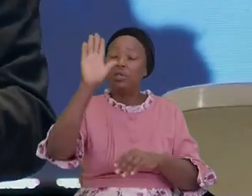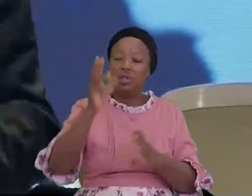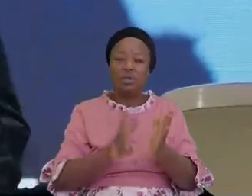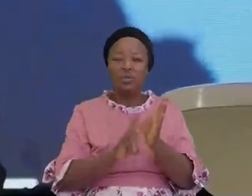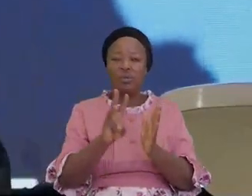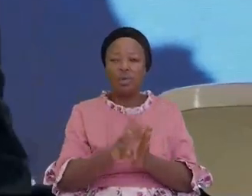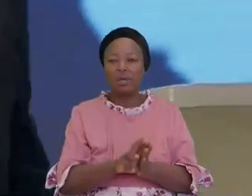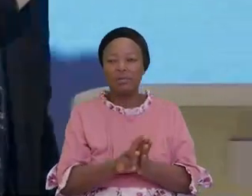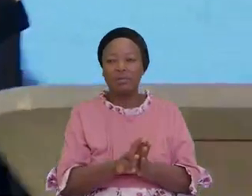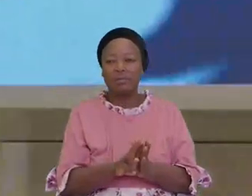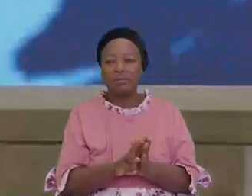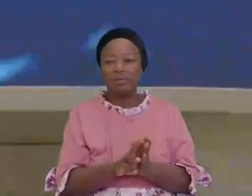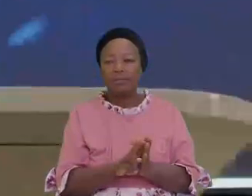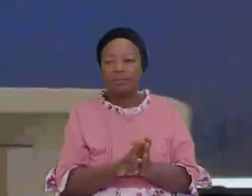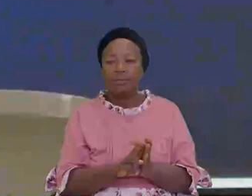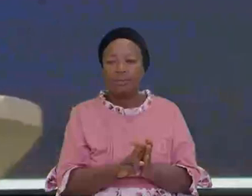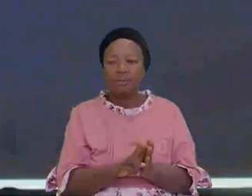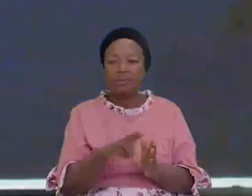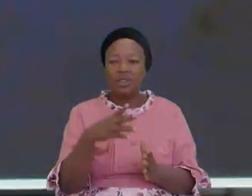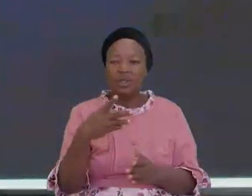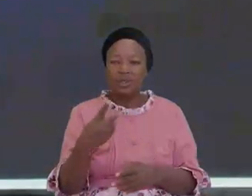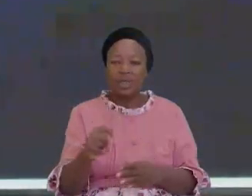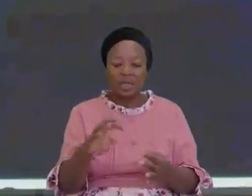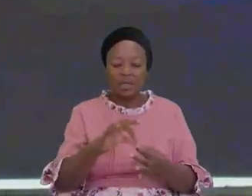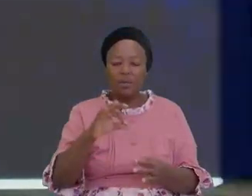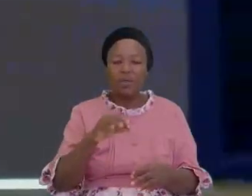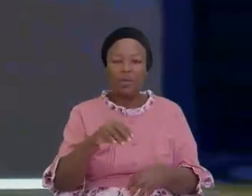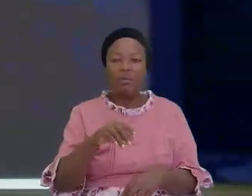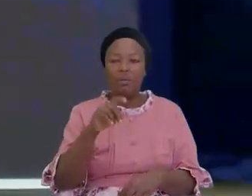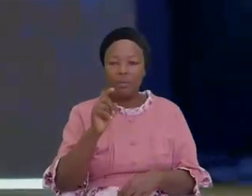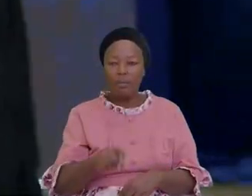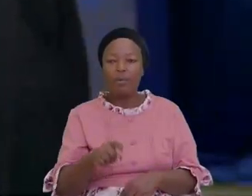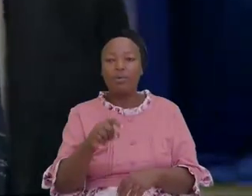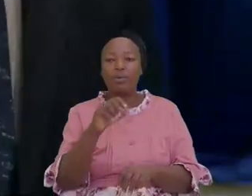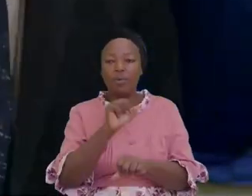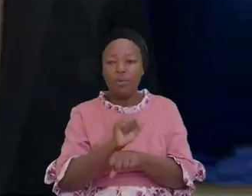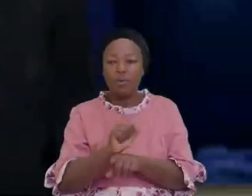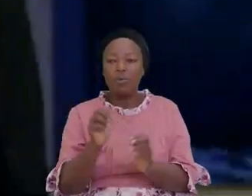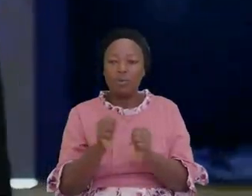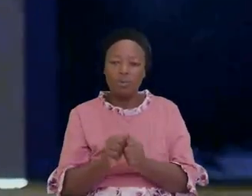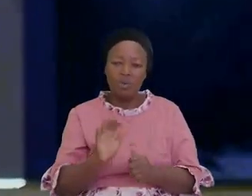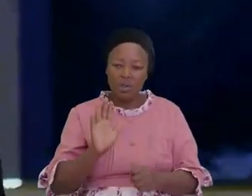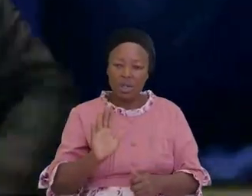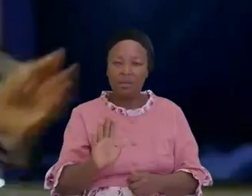sont placés pour faire sa volonté. L'Esprit de Dieu doit agir avec lui.